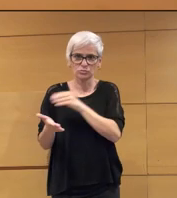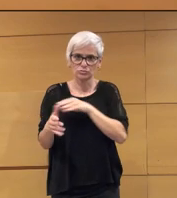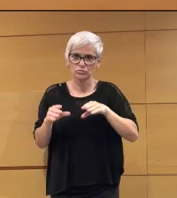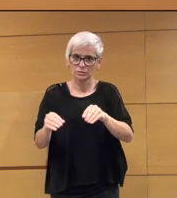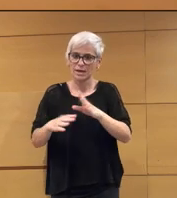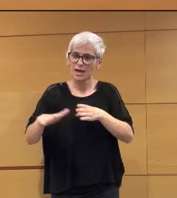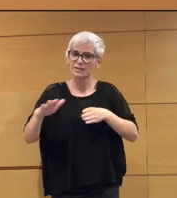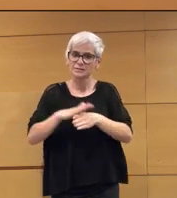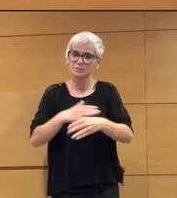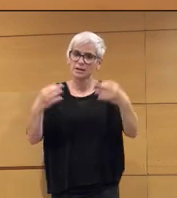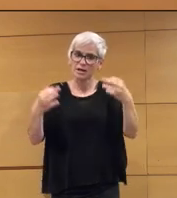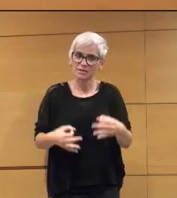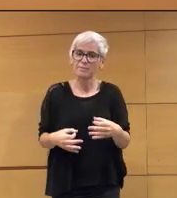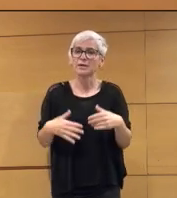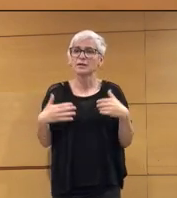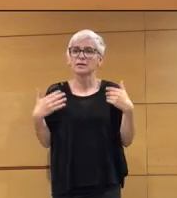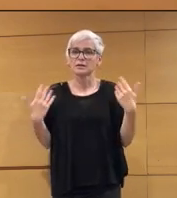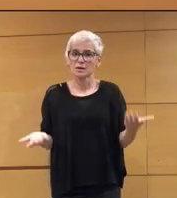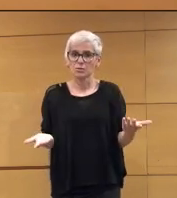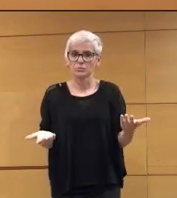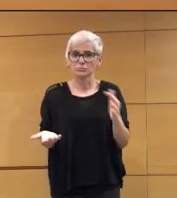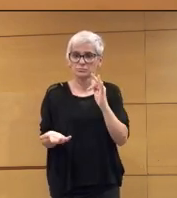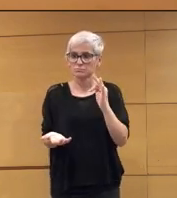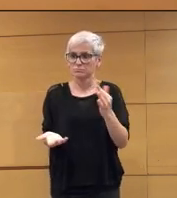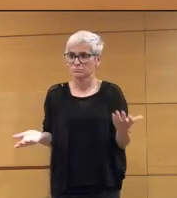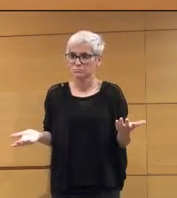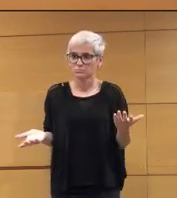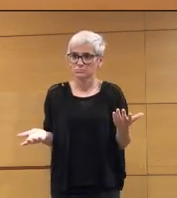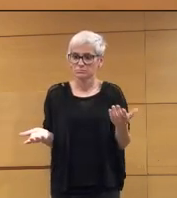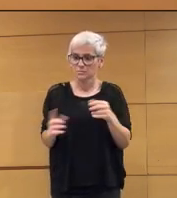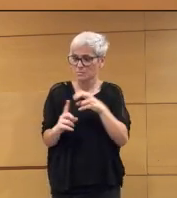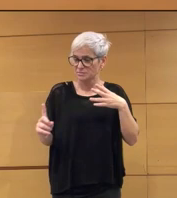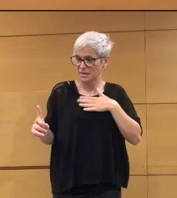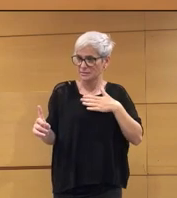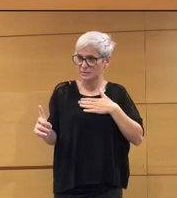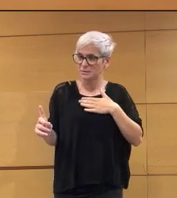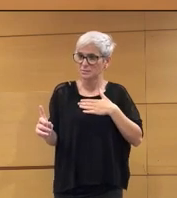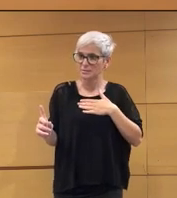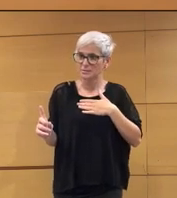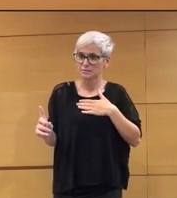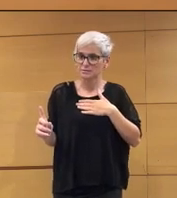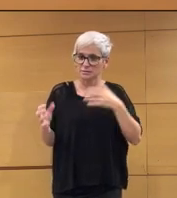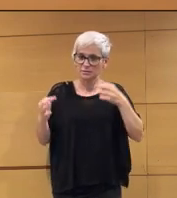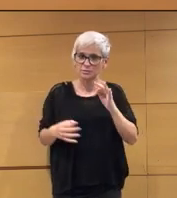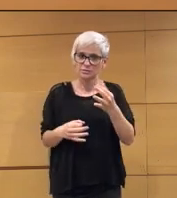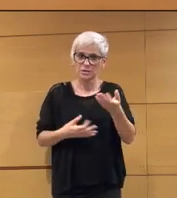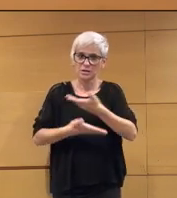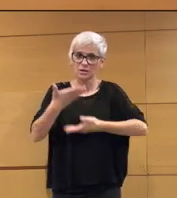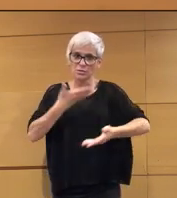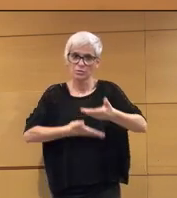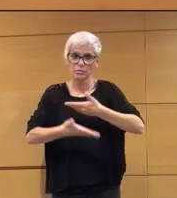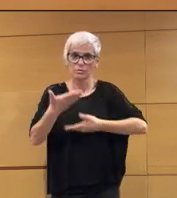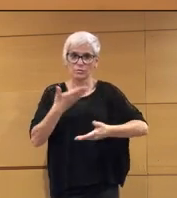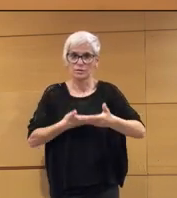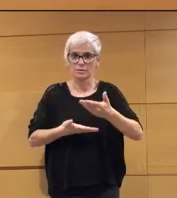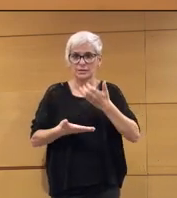sigui accessible. Llavors, i el que és bo, des de la nostra perspectiva, és col·laborar els que treballem més